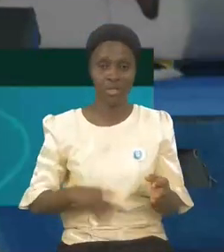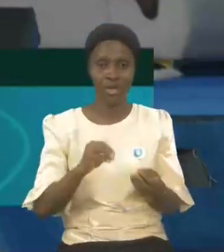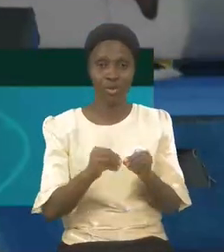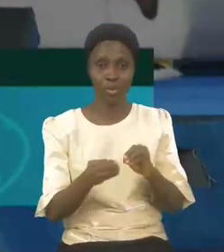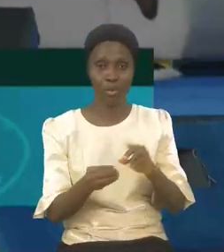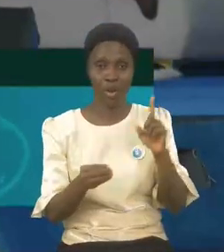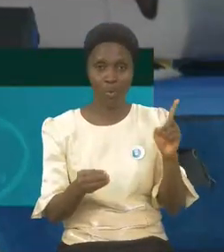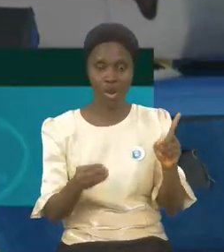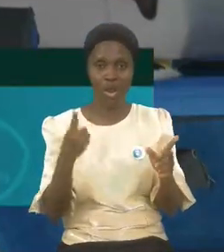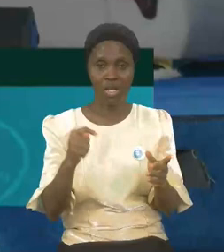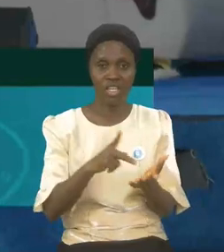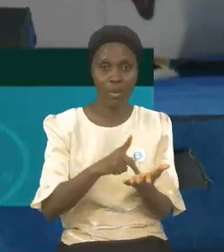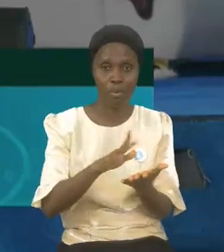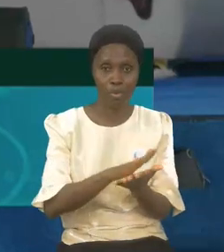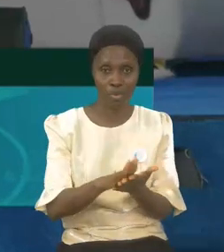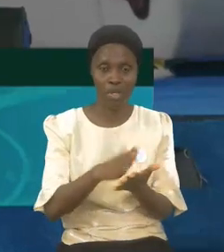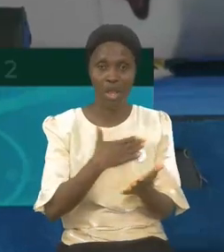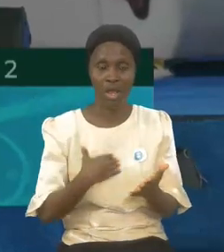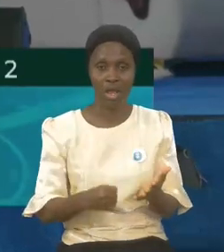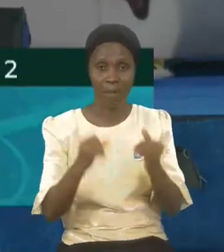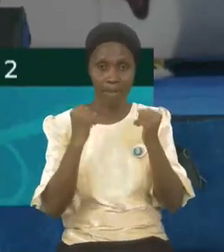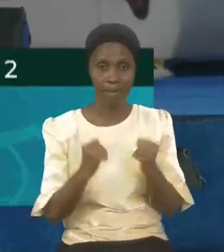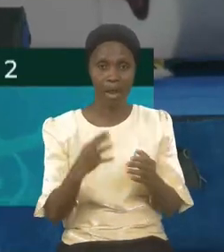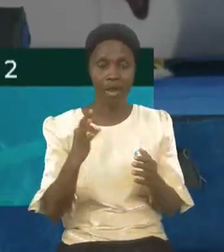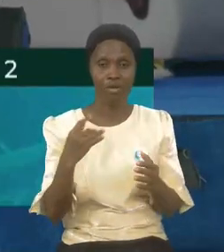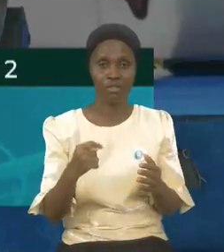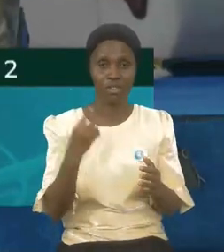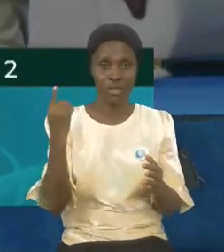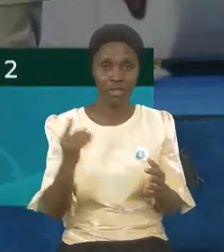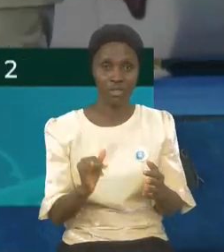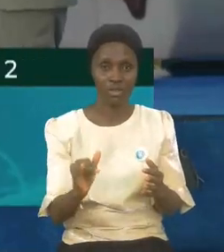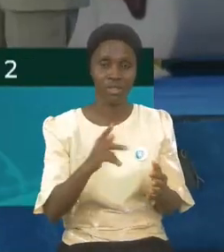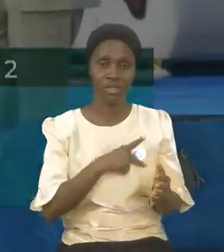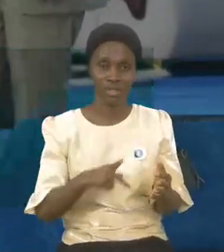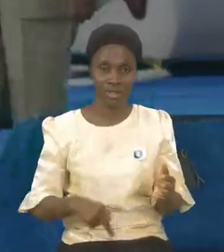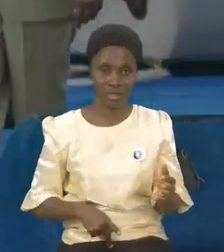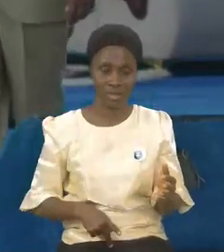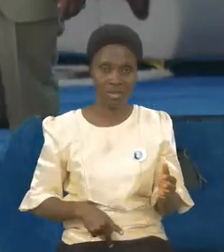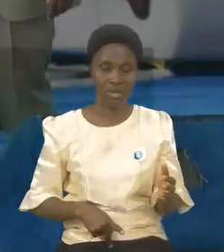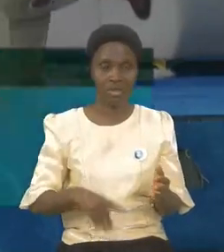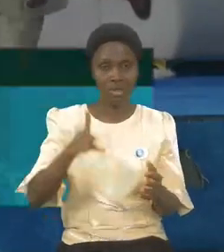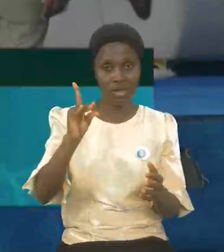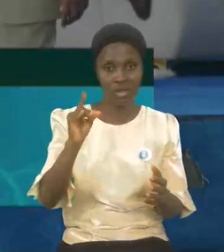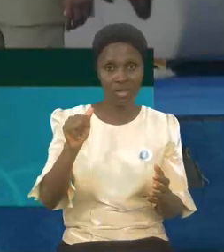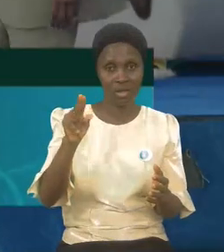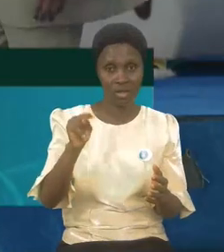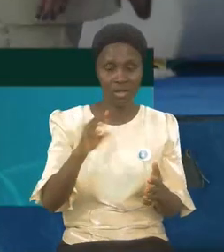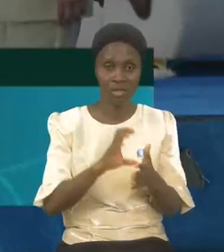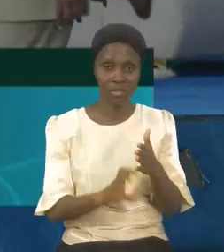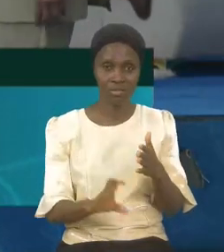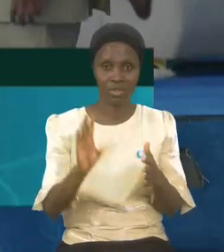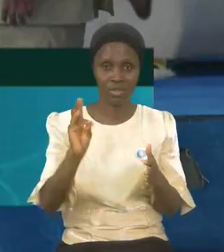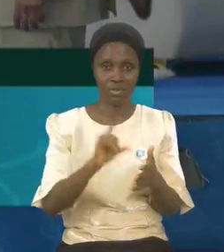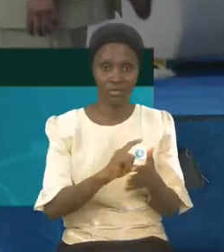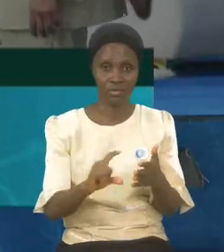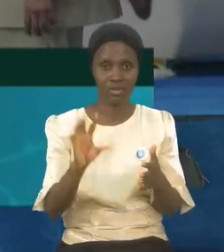roi éternel. Voyons le numéro 1 ici, qui est la pureté et la puissance du roi